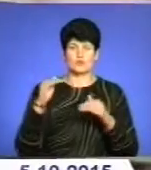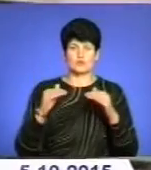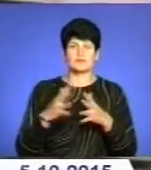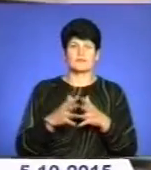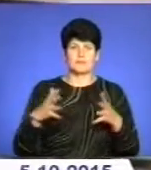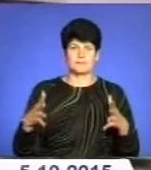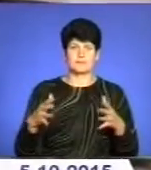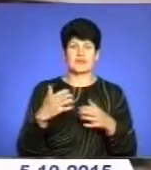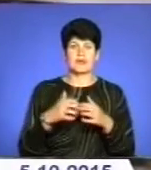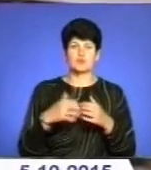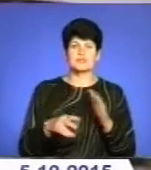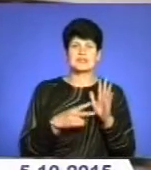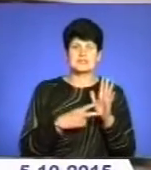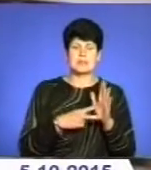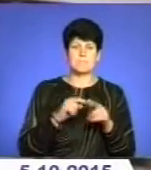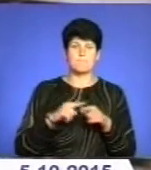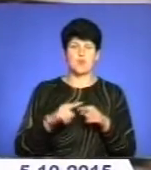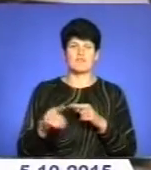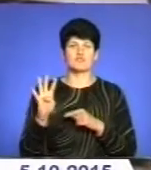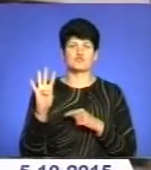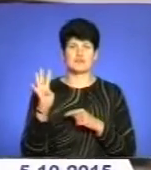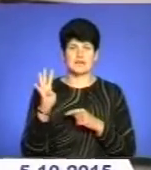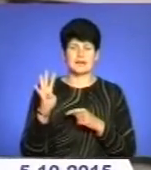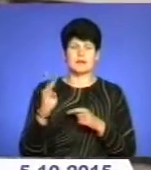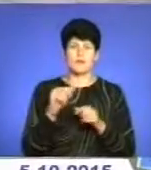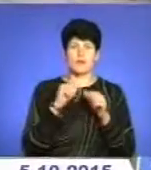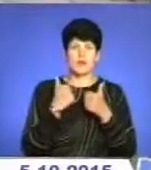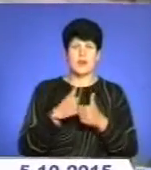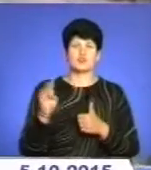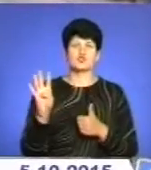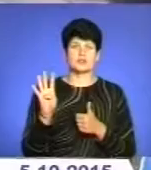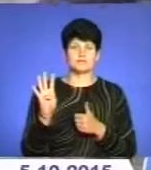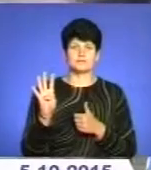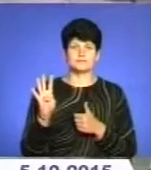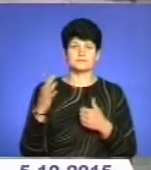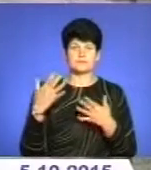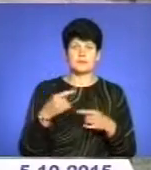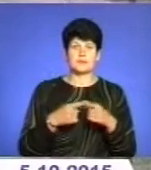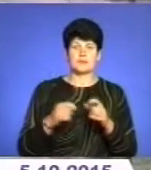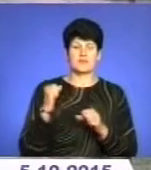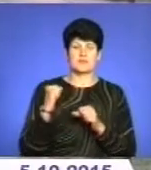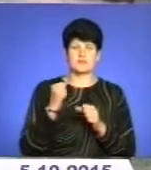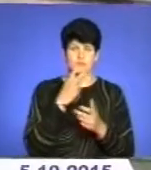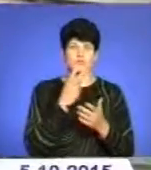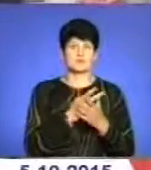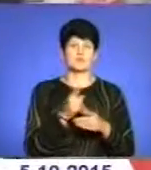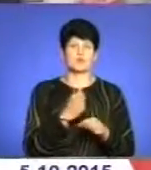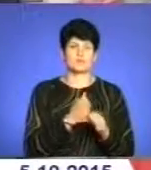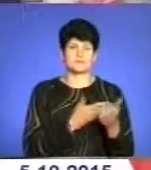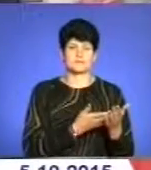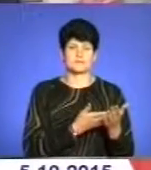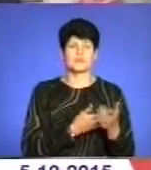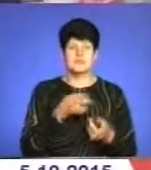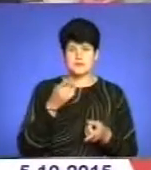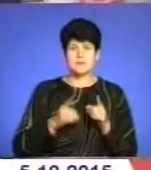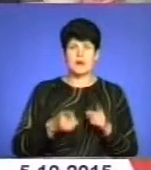Капуста 7, морква 4, буряк 4. Та вже пів машини, не бачите, що робиться коло машини. І